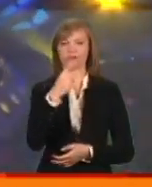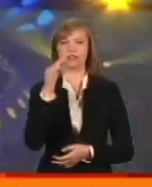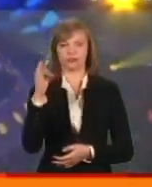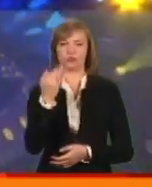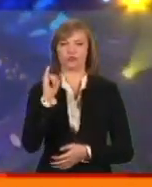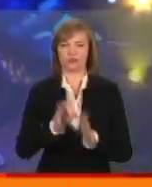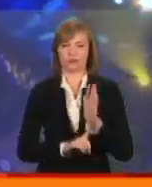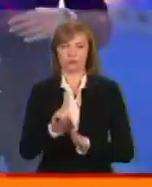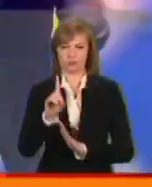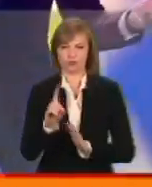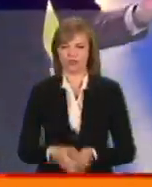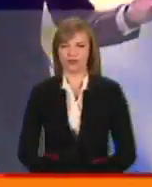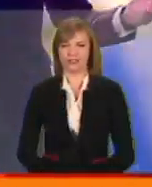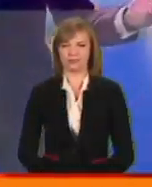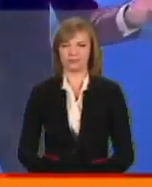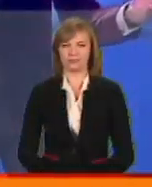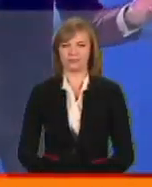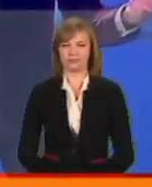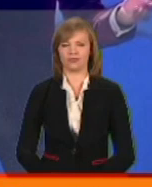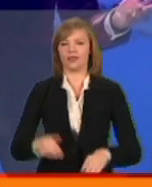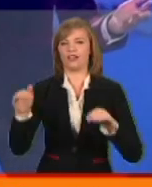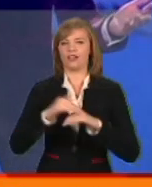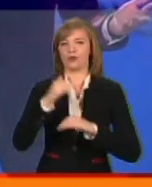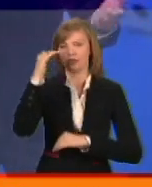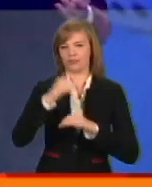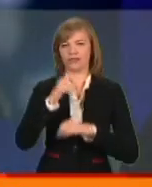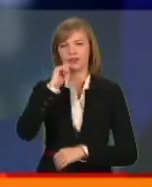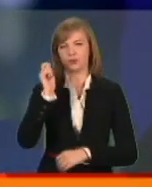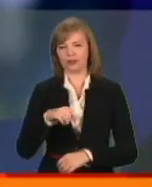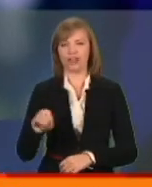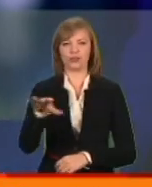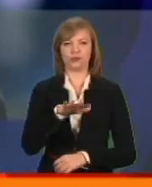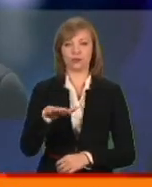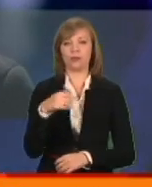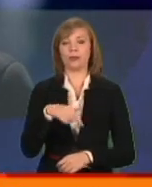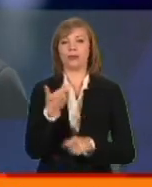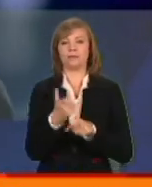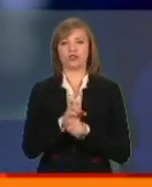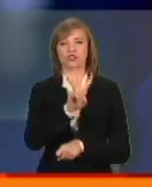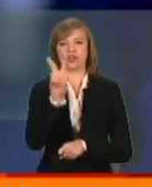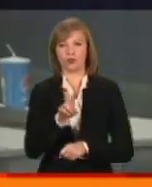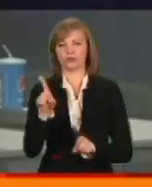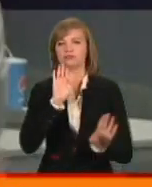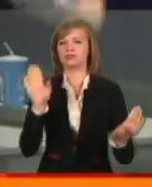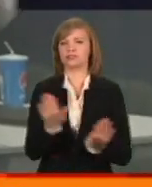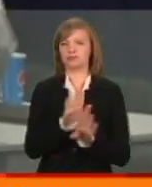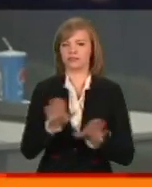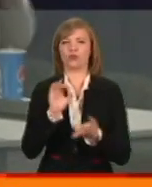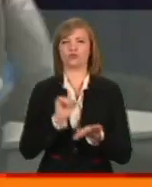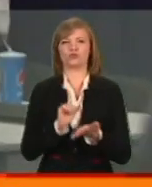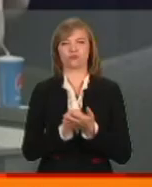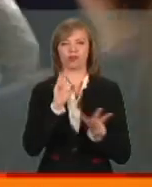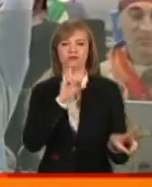шоу розпочинається. Good evening, Ukraine! Більше ніж 2 години артисти співають,